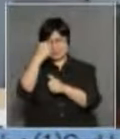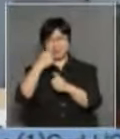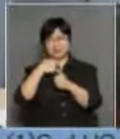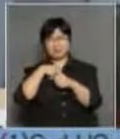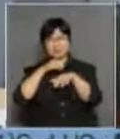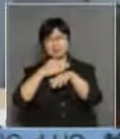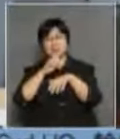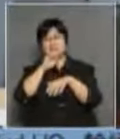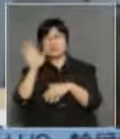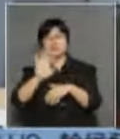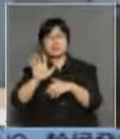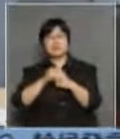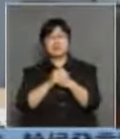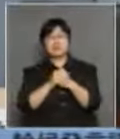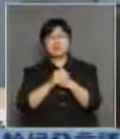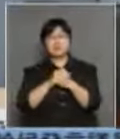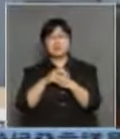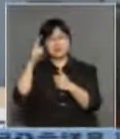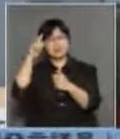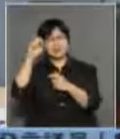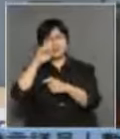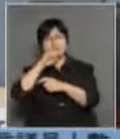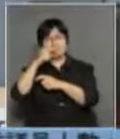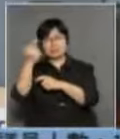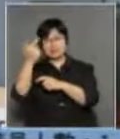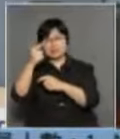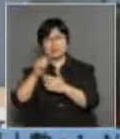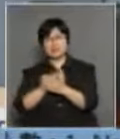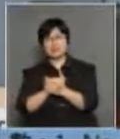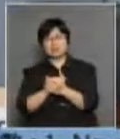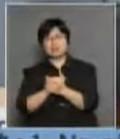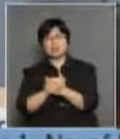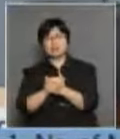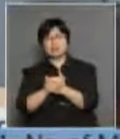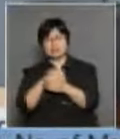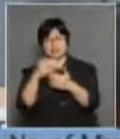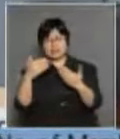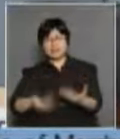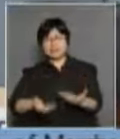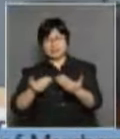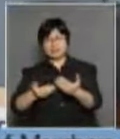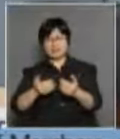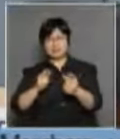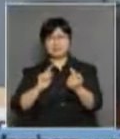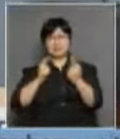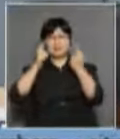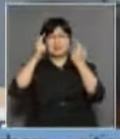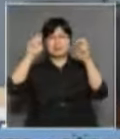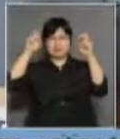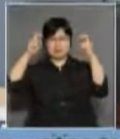叫佢唔好講，我都想佢講多啲。主席，今日。的辯論的議題